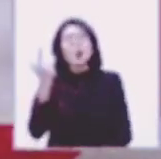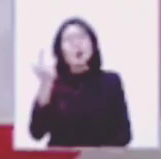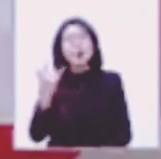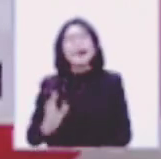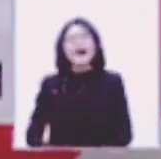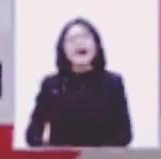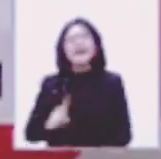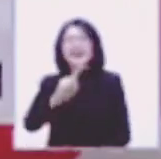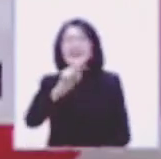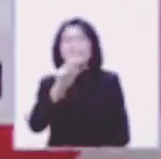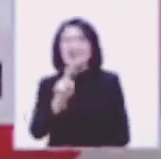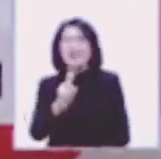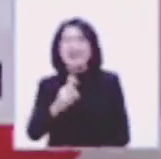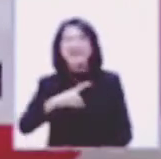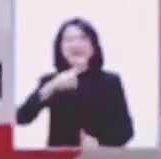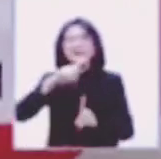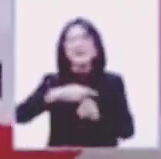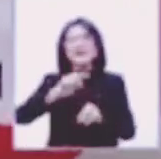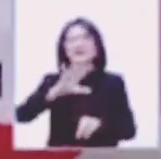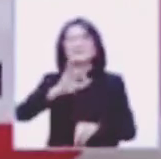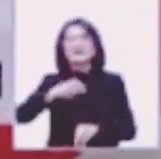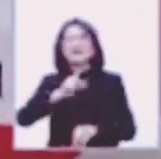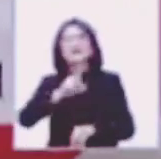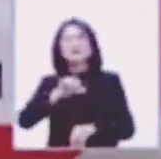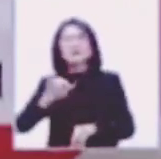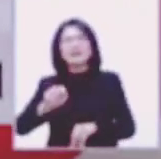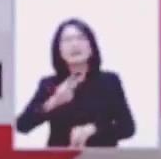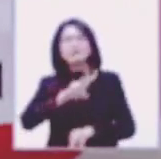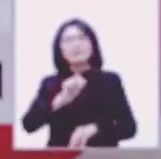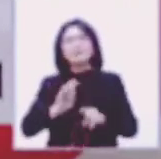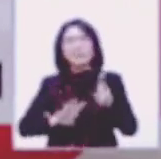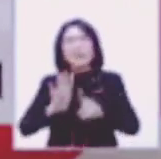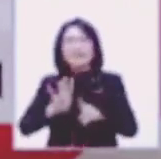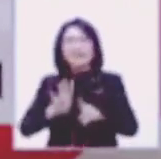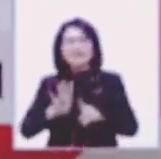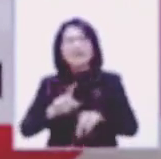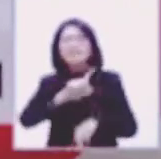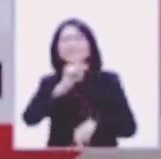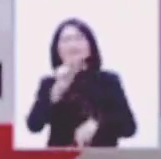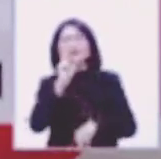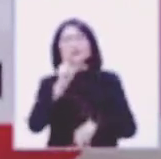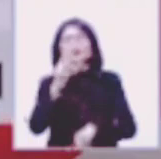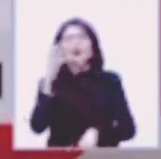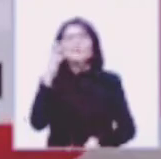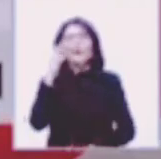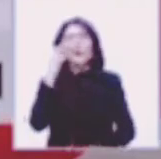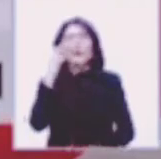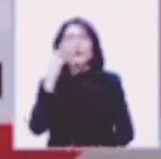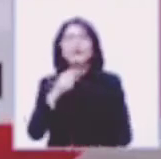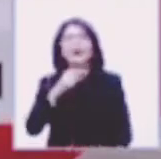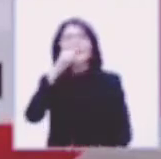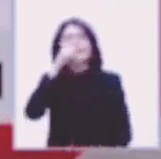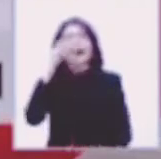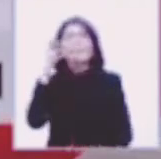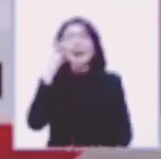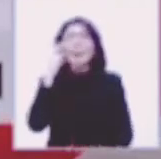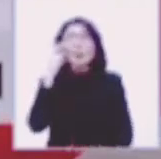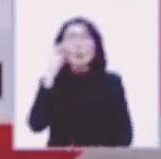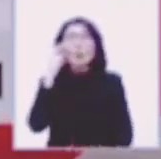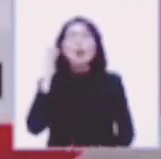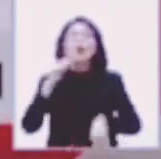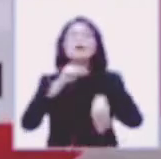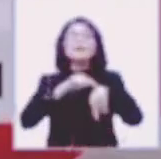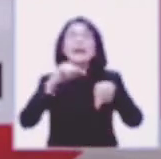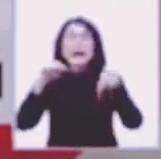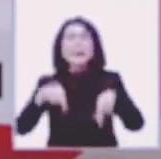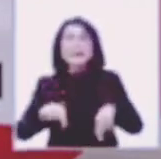pertanyaan dari Pak Jokowi pada tanggal 5 Juli 2014 kepada Pak Prabowo. Pertanyaannya begini, Pak Prabowo, saat